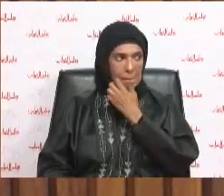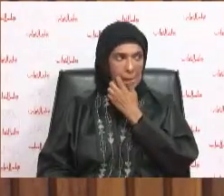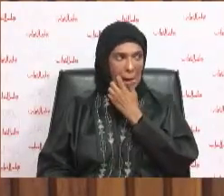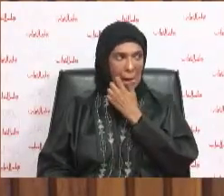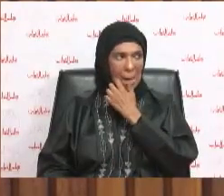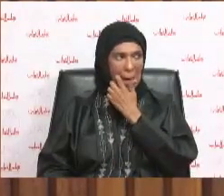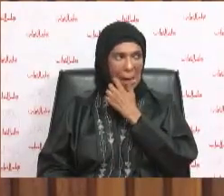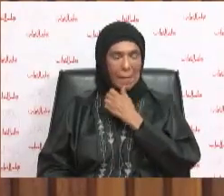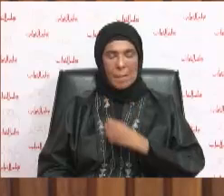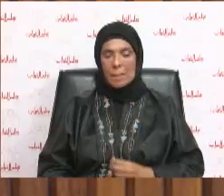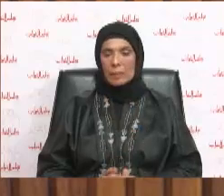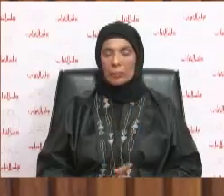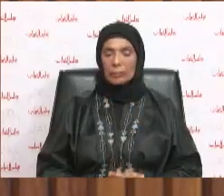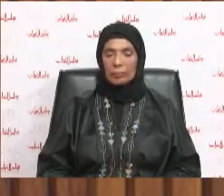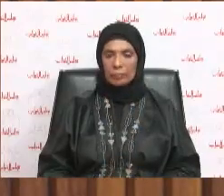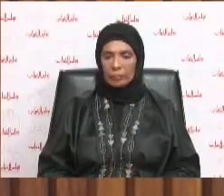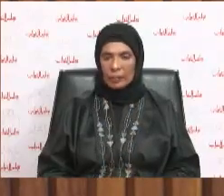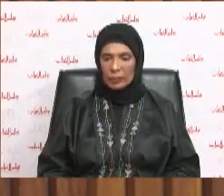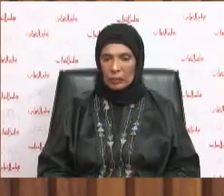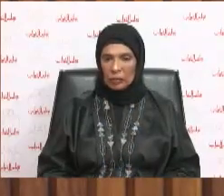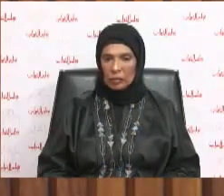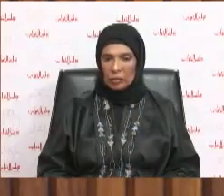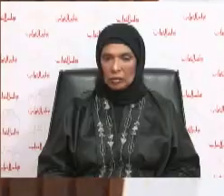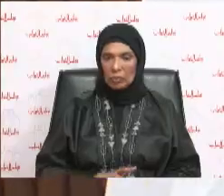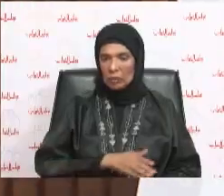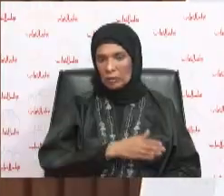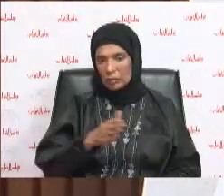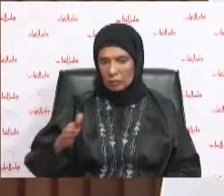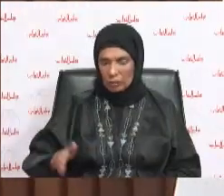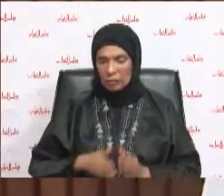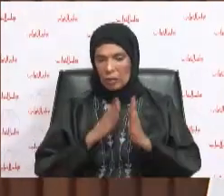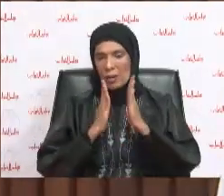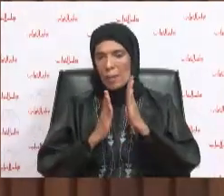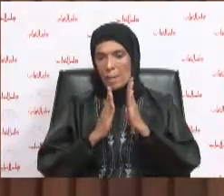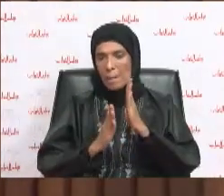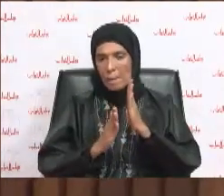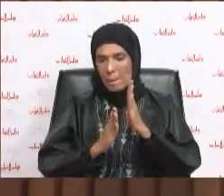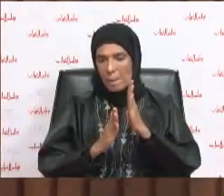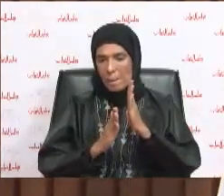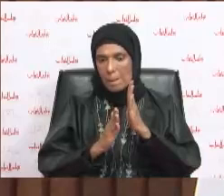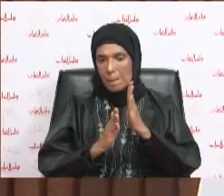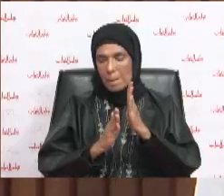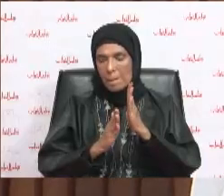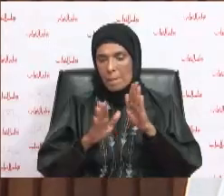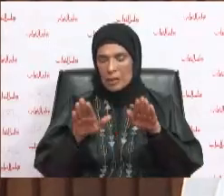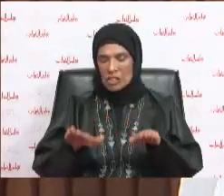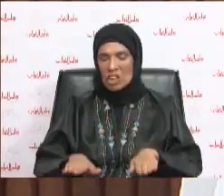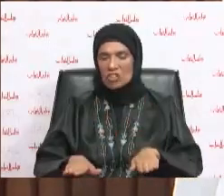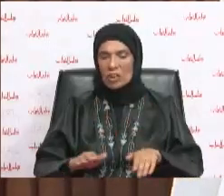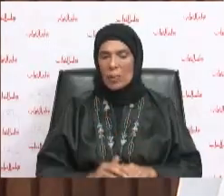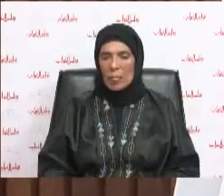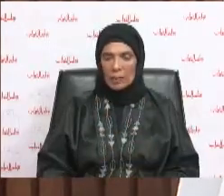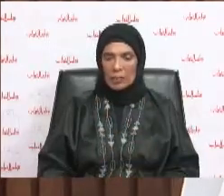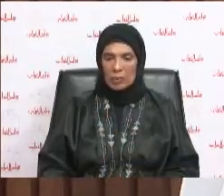تفضل. معالي الرئيس، لو تلاحظ ان جميع الملفات اللي تطرح في هذا القائم،